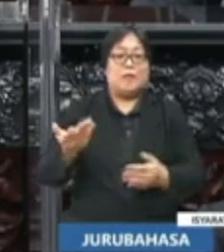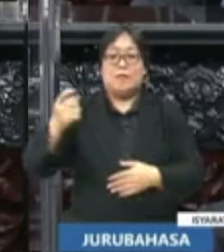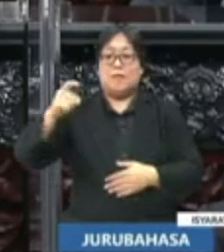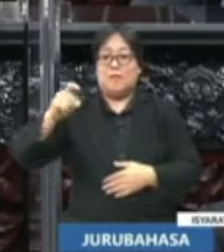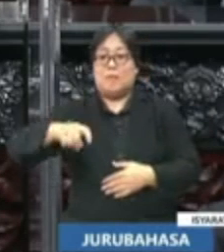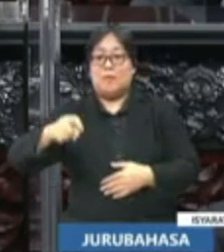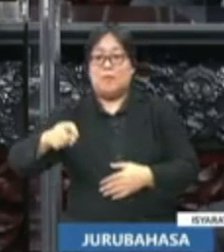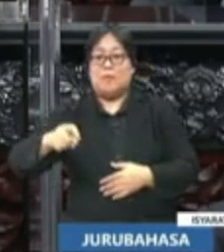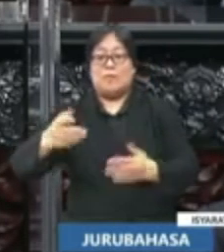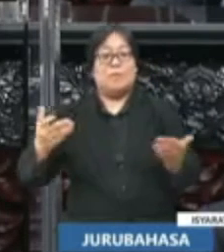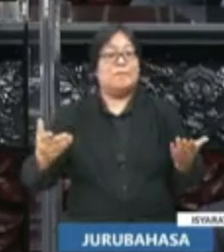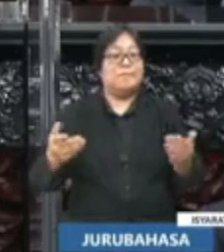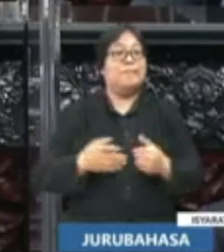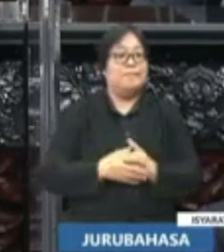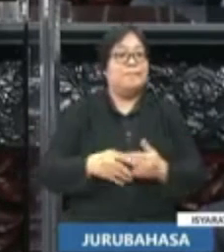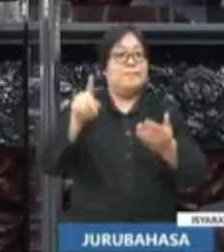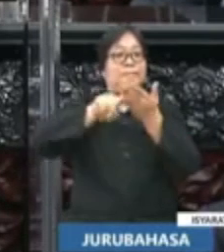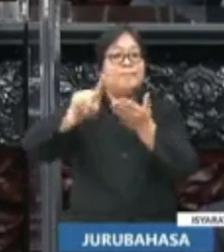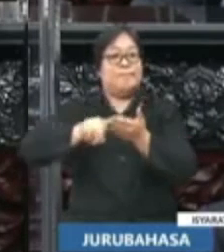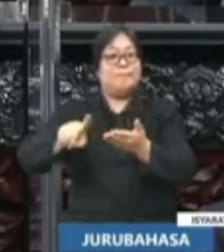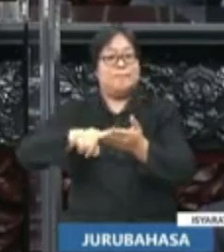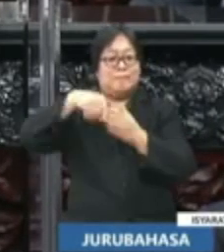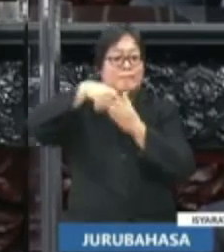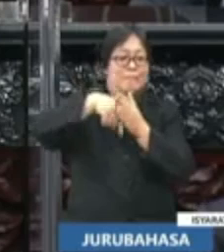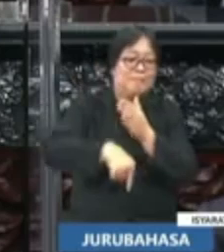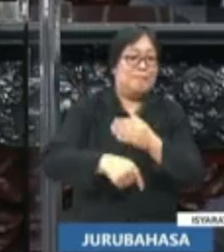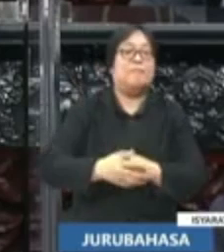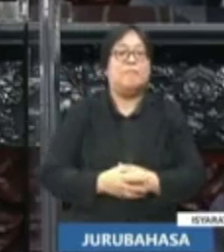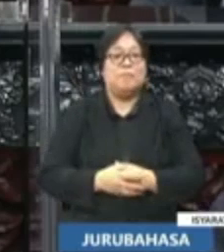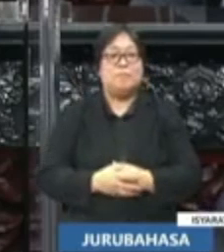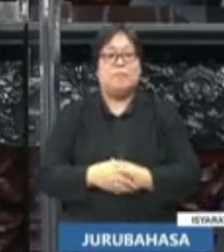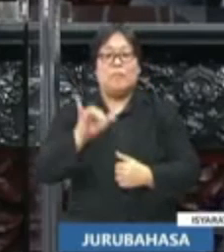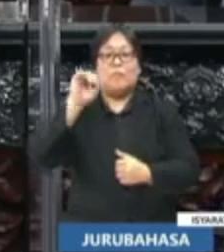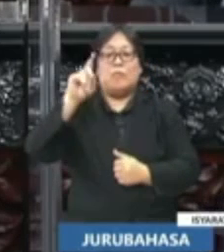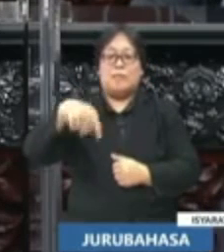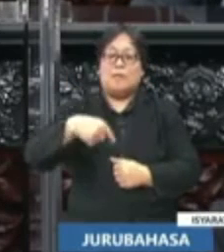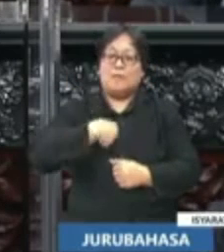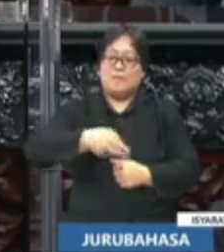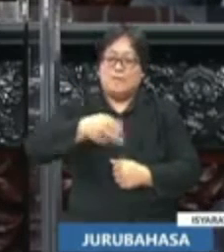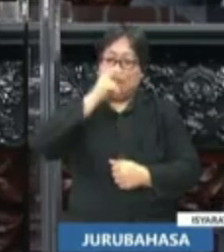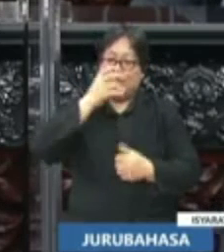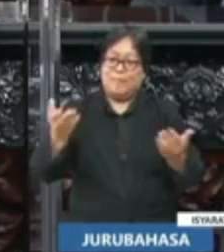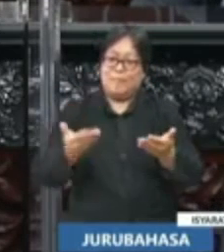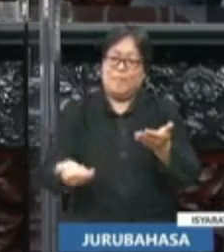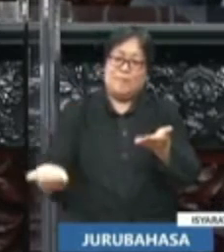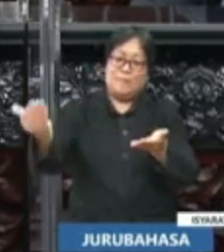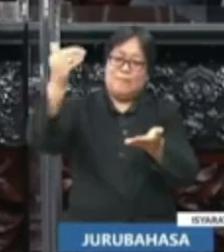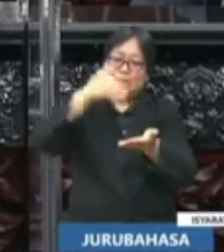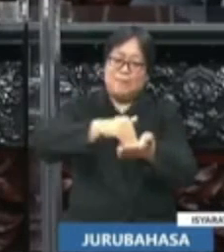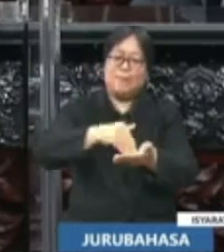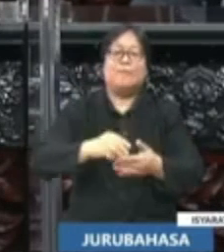keperluan mengadakan penyiasatan yang lebih menyeluruh. Yang Dipertua, saya nak tegaskan sekali